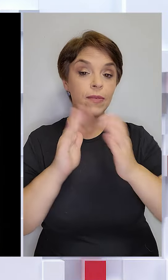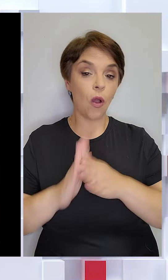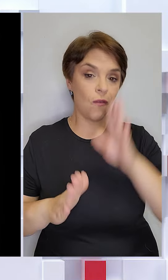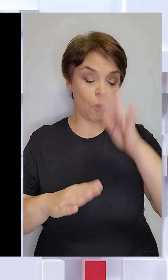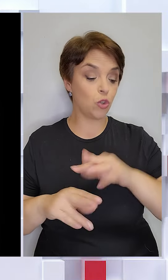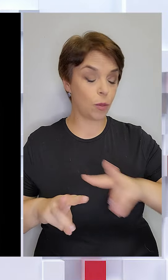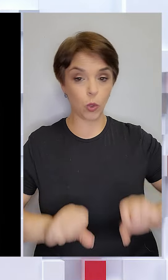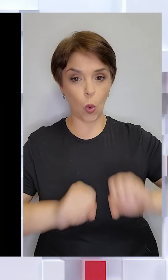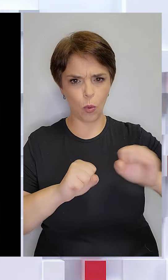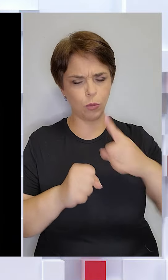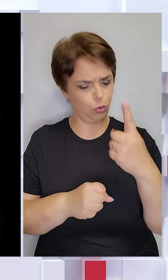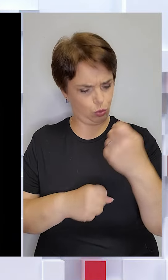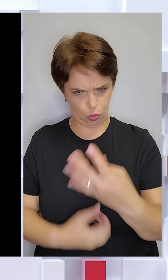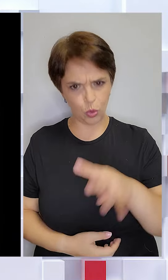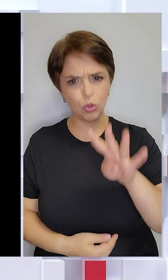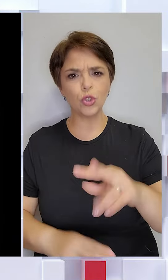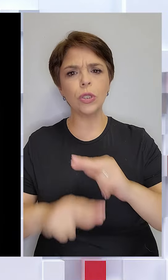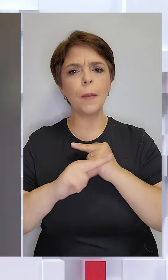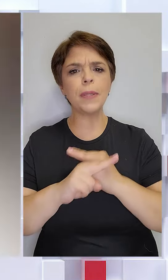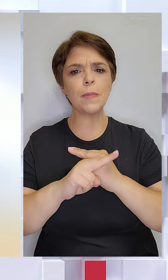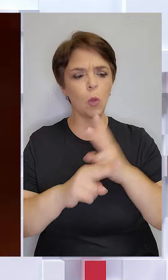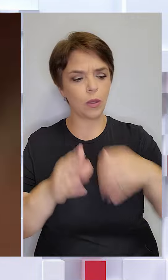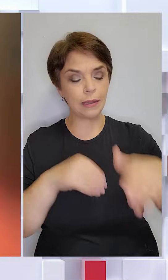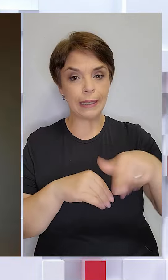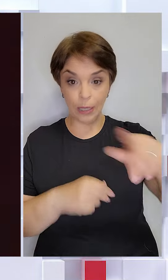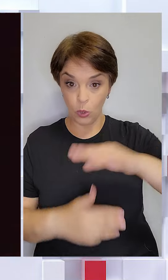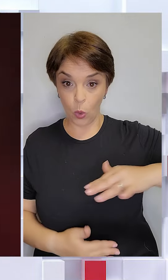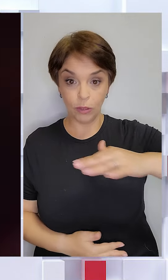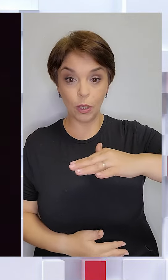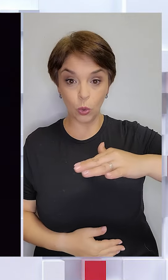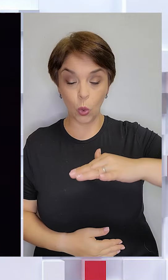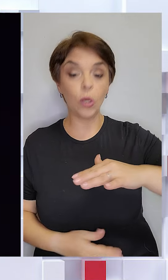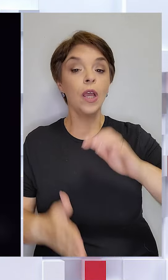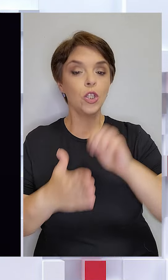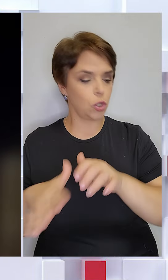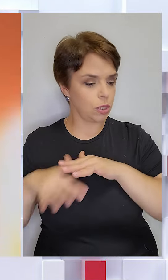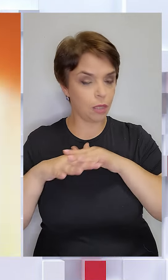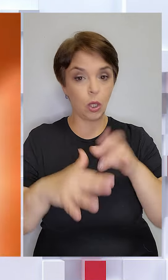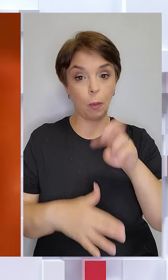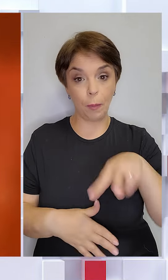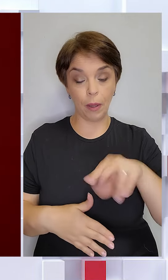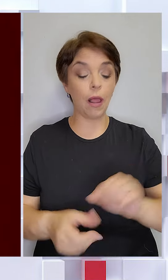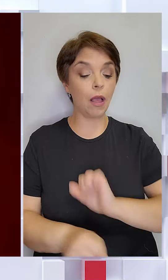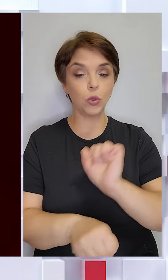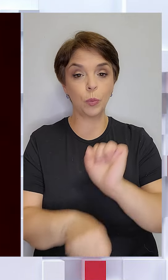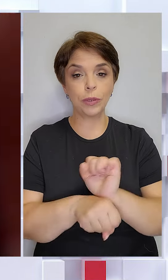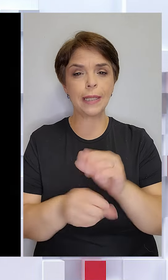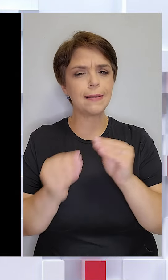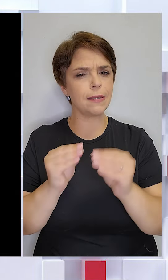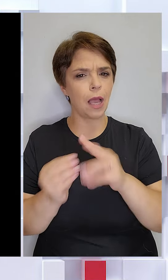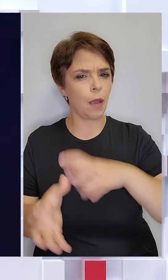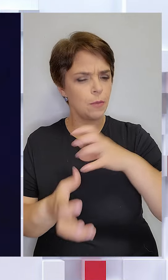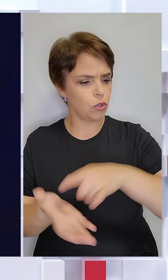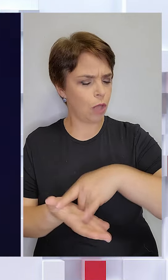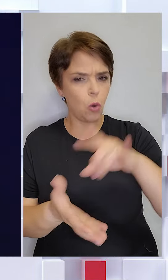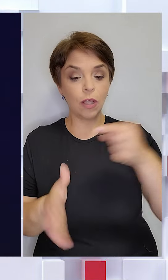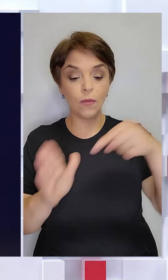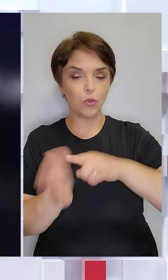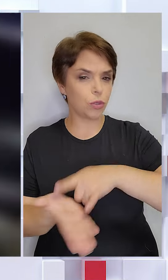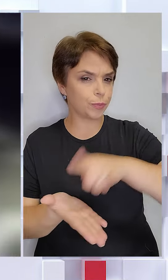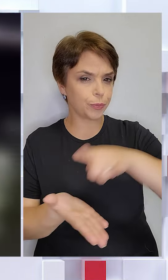вороже Міноборони каже про 144 безпілотники над їхньою територією. Через атаку БПЛА призупинили десятки міжнародних та